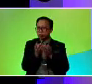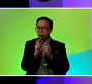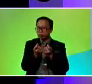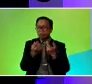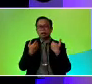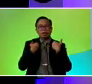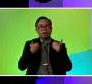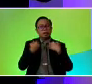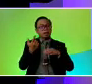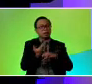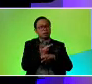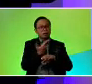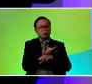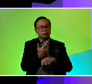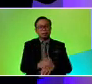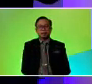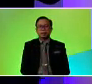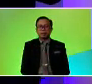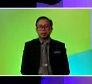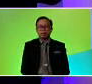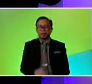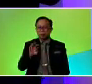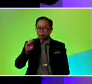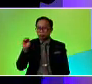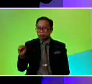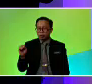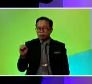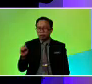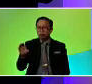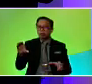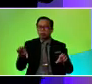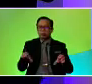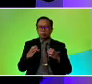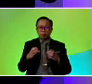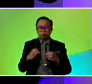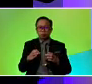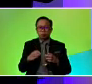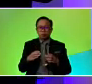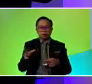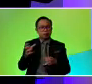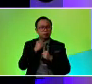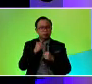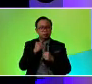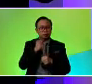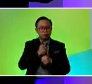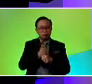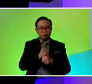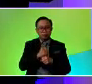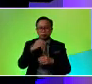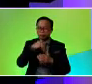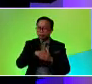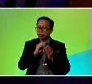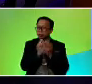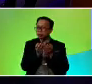pun ada nah latihan pengukuhan Oke Di mana murid yang EE buat eee apa nih hasil kerja hari ini ada dalam buku